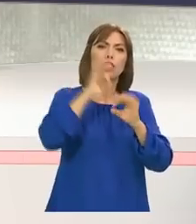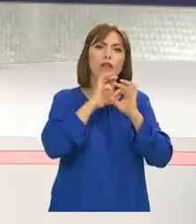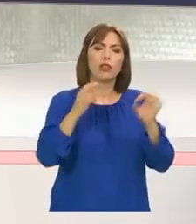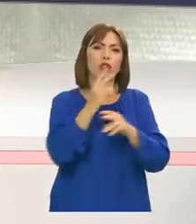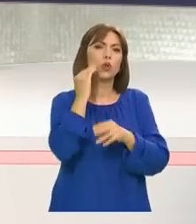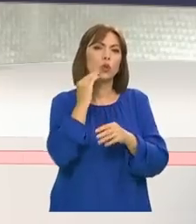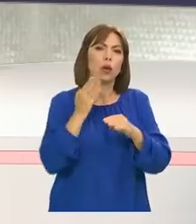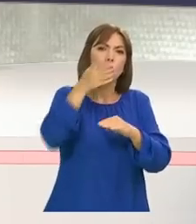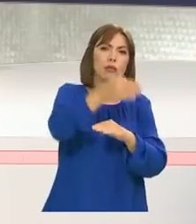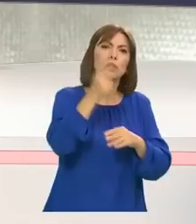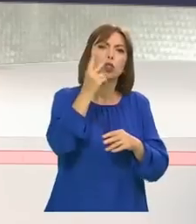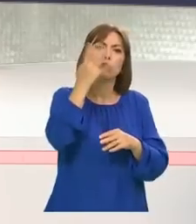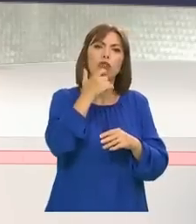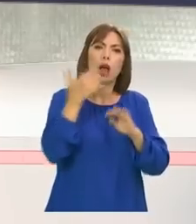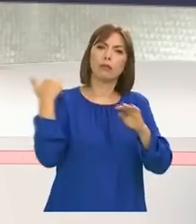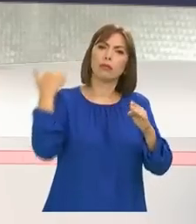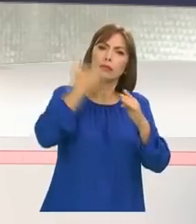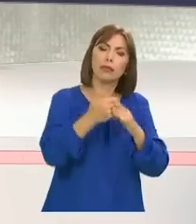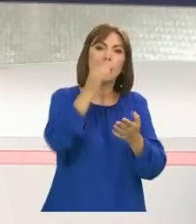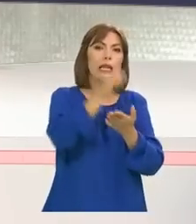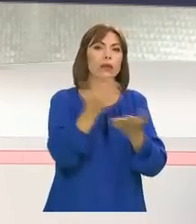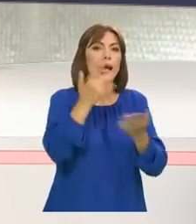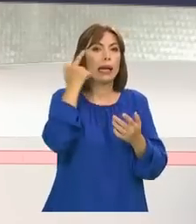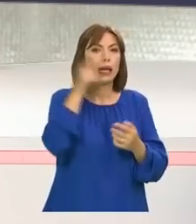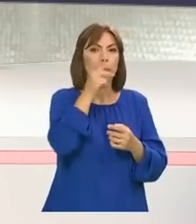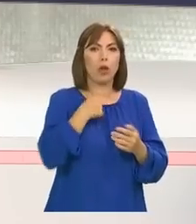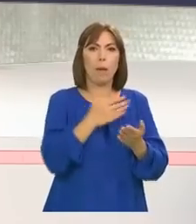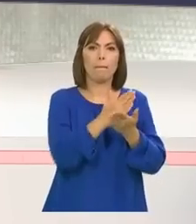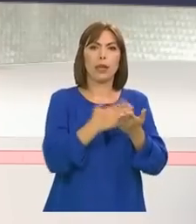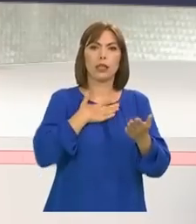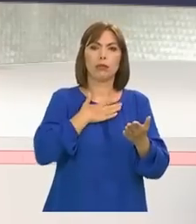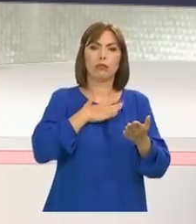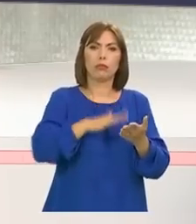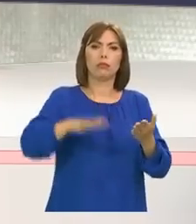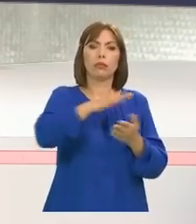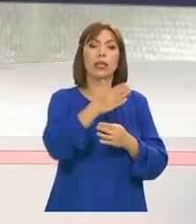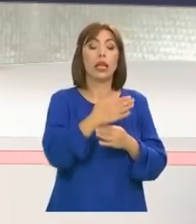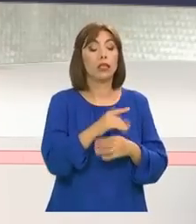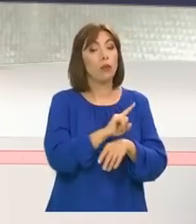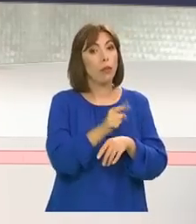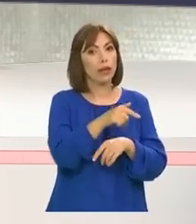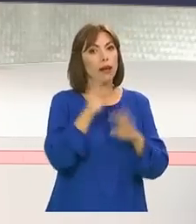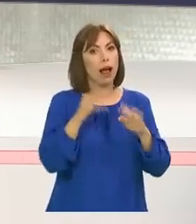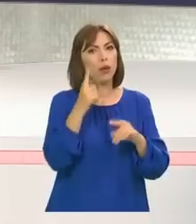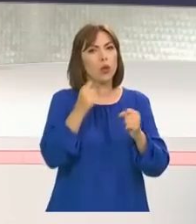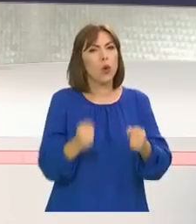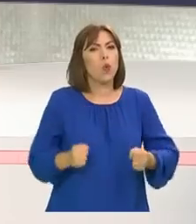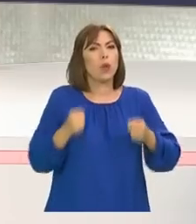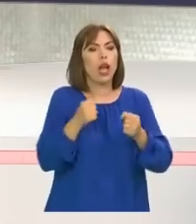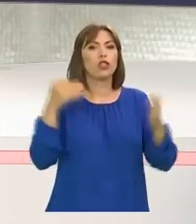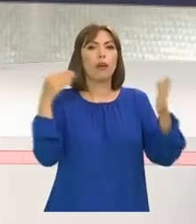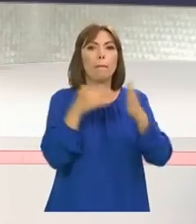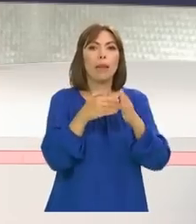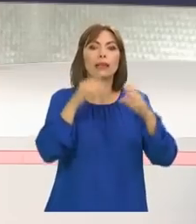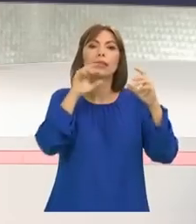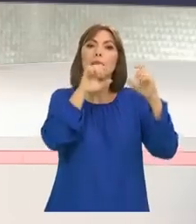ultimii 25 de ani în insula pe care China o consideră o parte a teritoriului său național. Momentul are însă un uriaș impact în